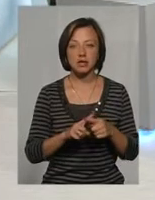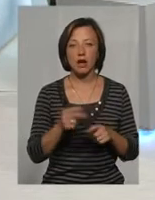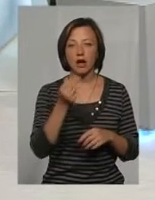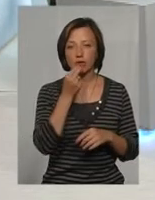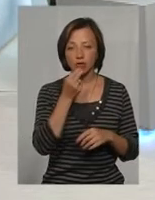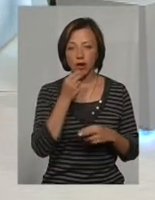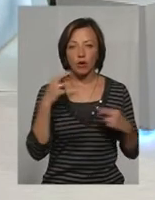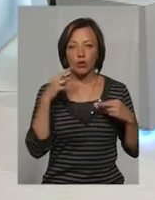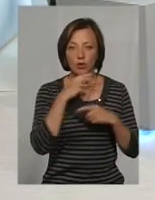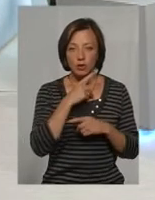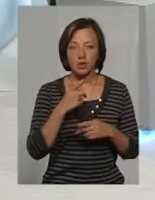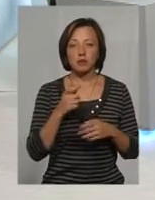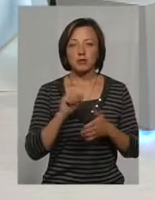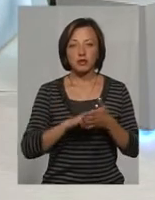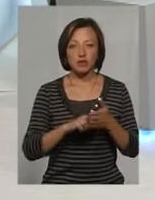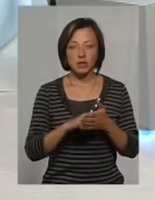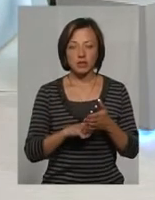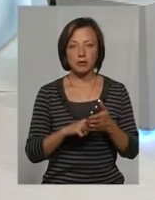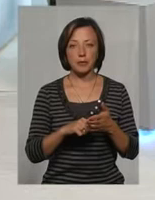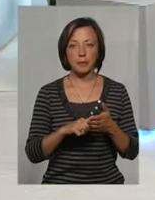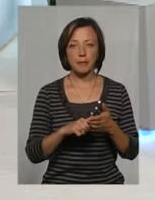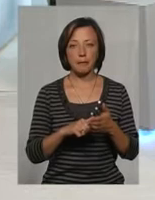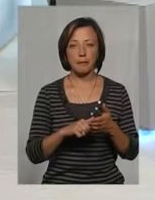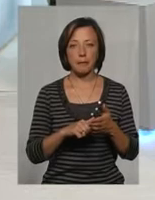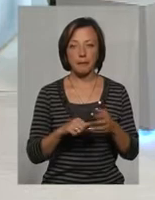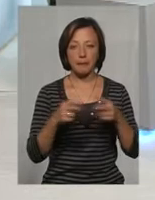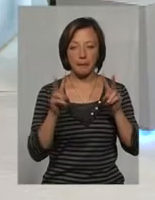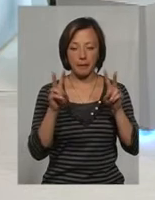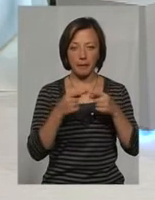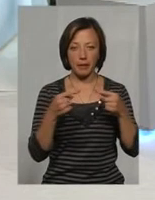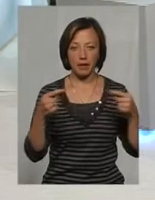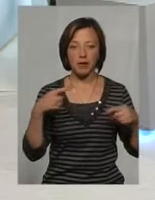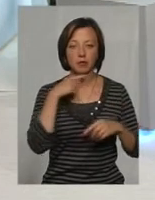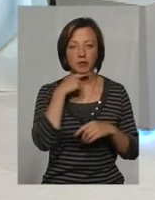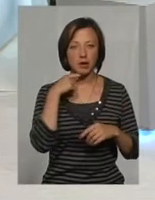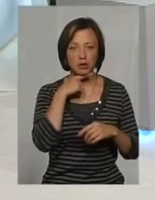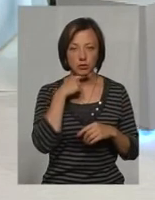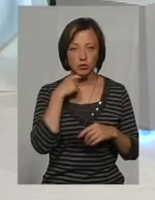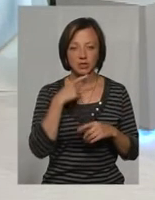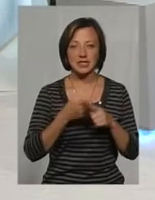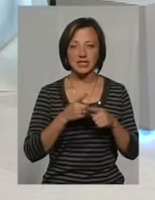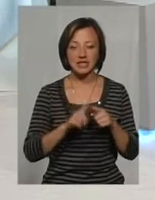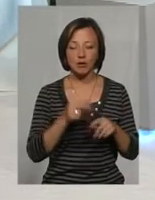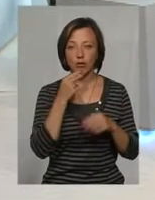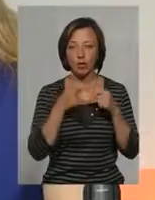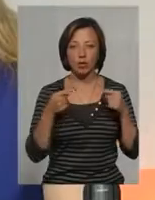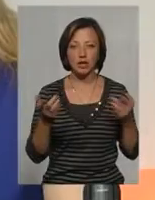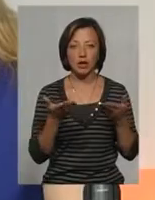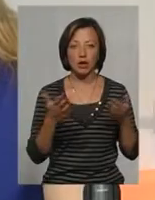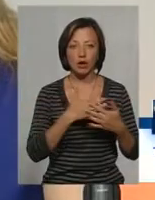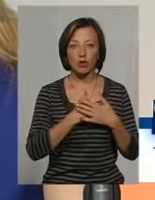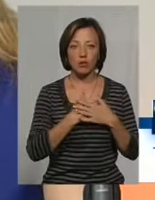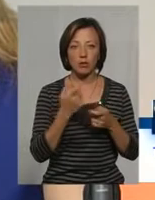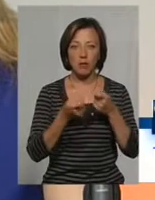харчове отруєння, яке спричинене такими харчовими продуктами, як м'ясні. Тобто це ті продукти, які люблять